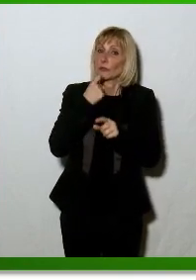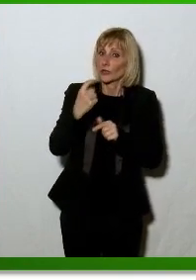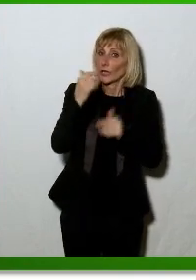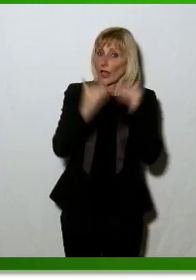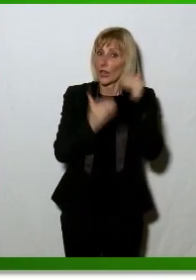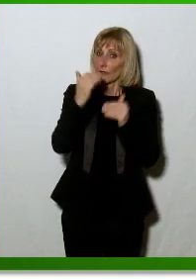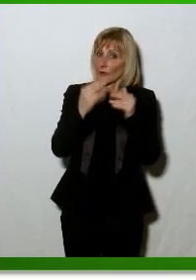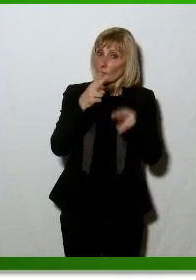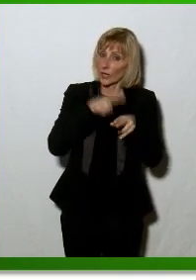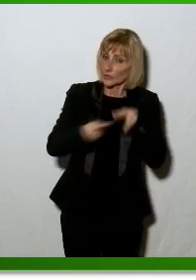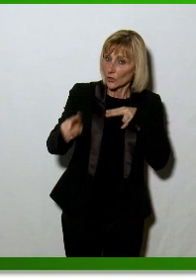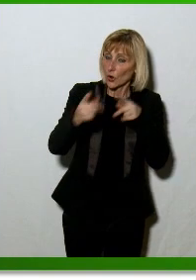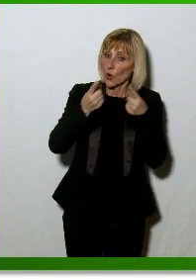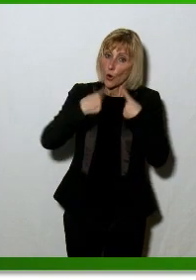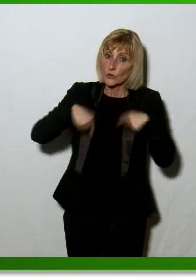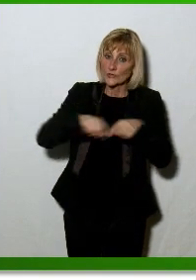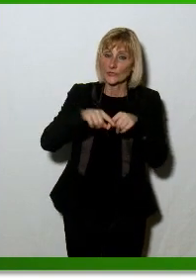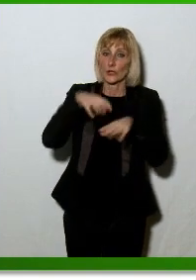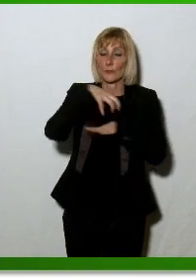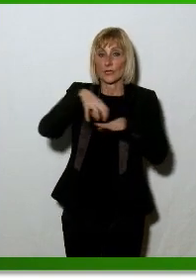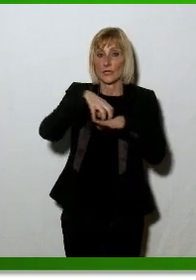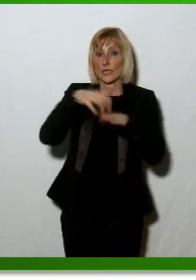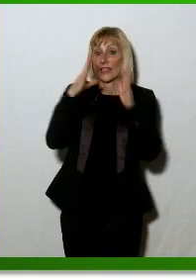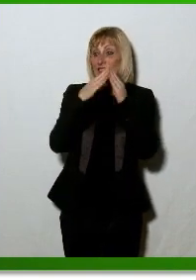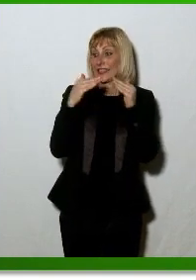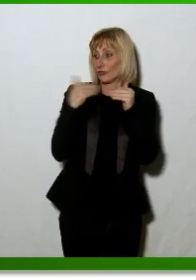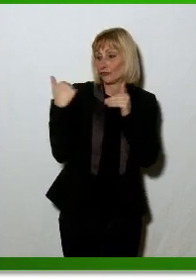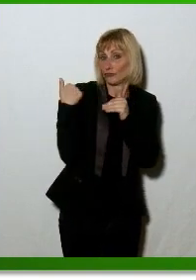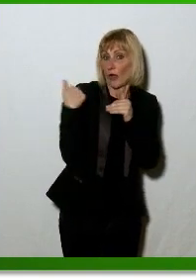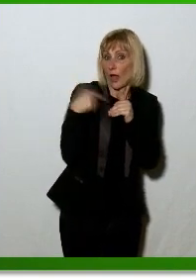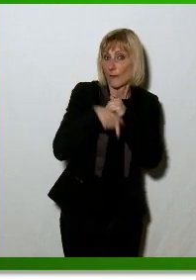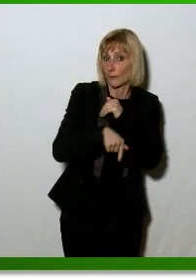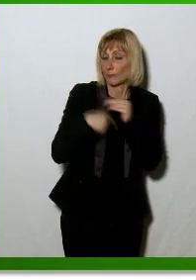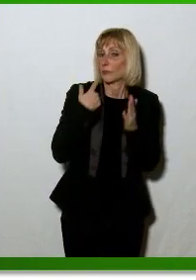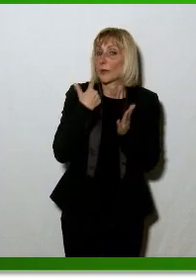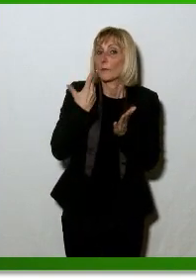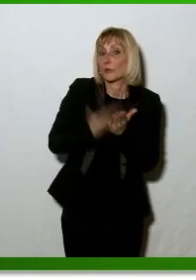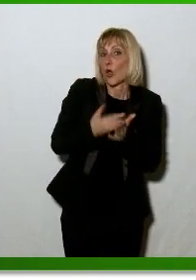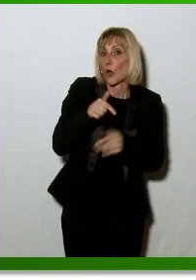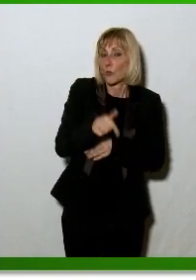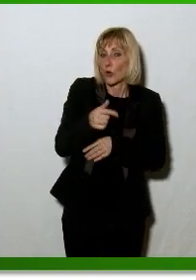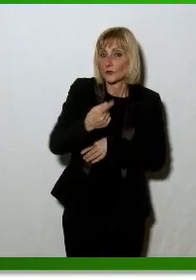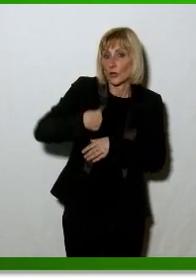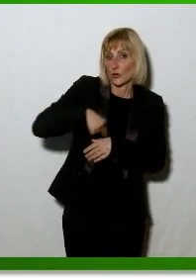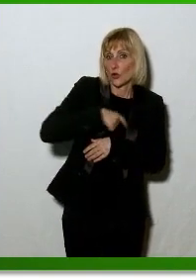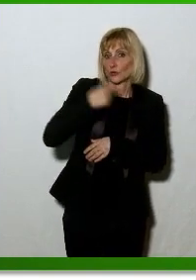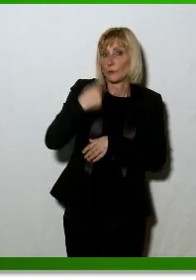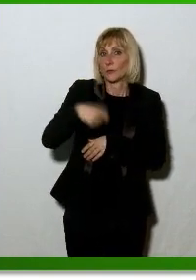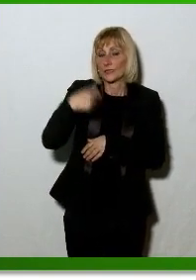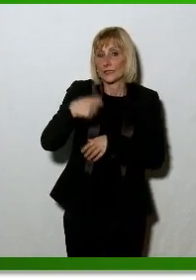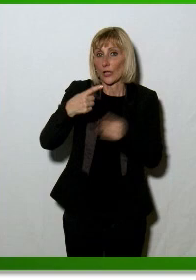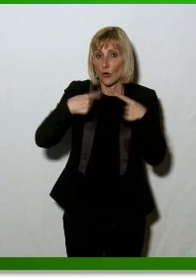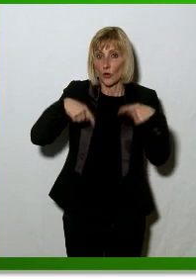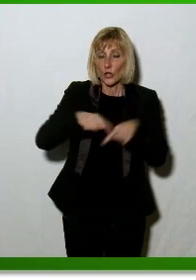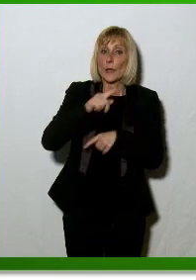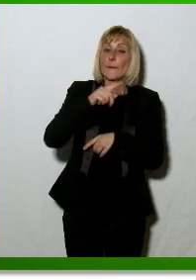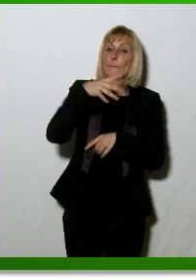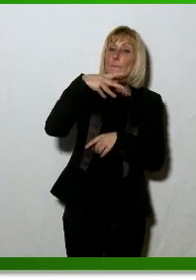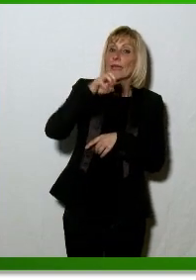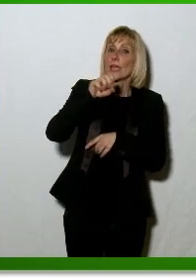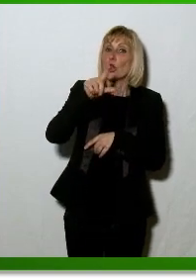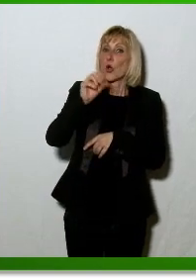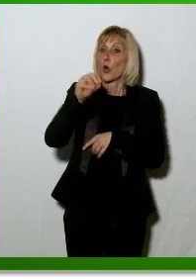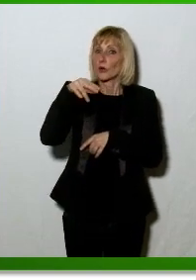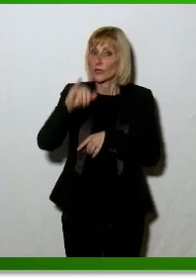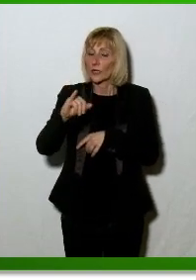nazionale il Consiglio dei Ministri nel dicembre scorso su proposta del il nostro presidente del consiglio Giorgia Meloni e